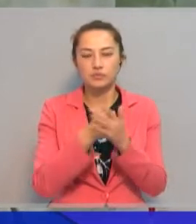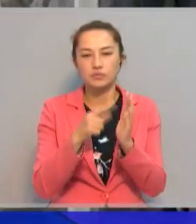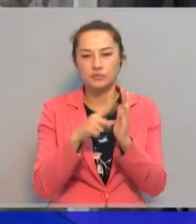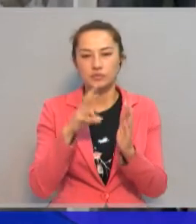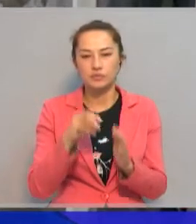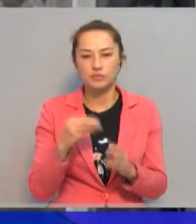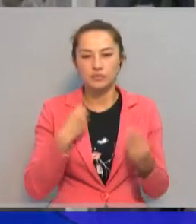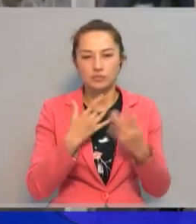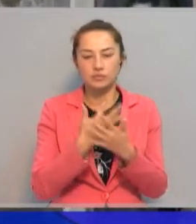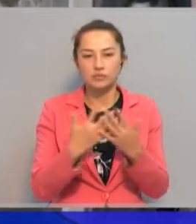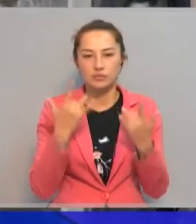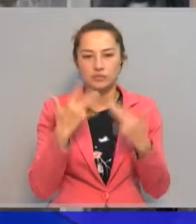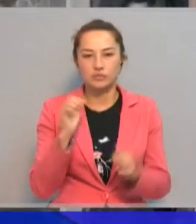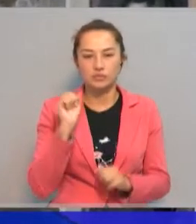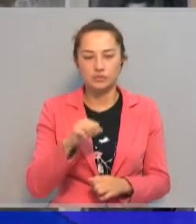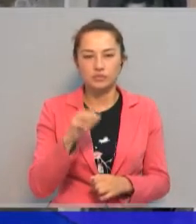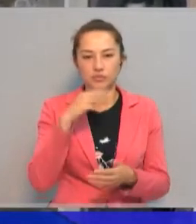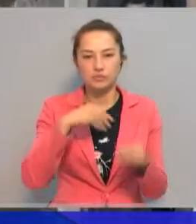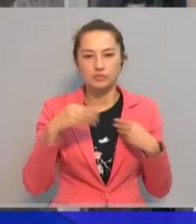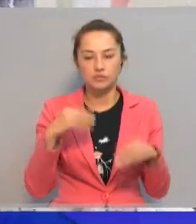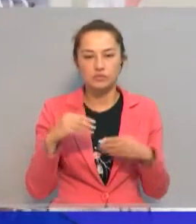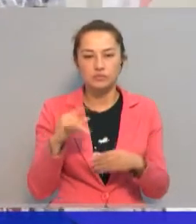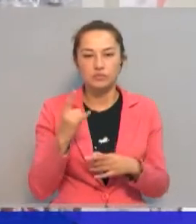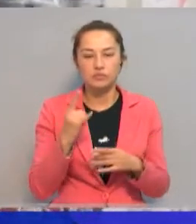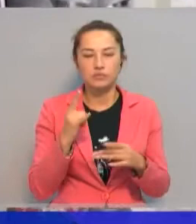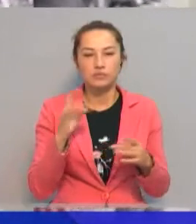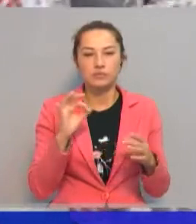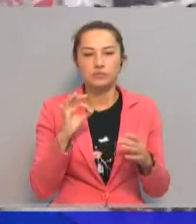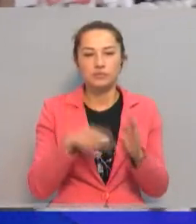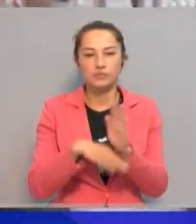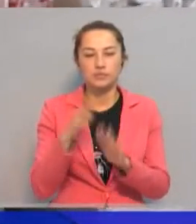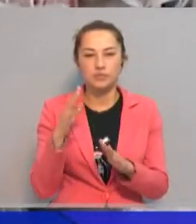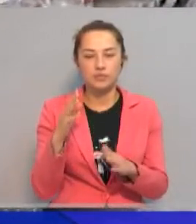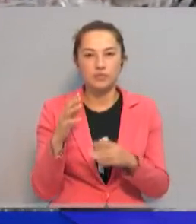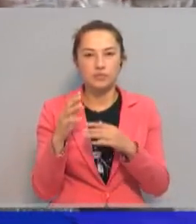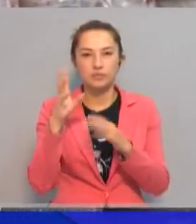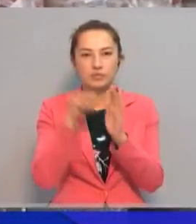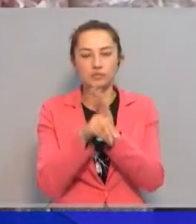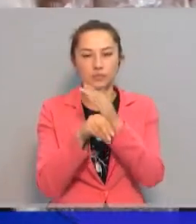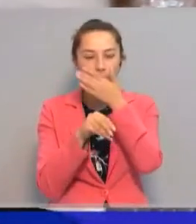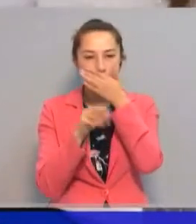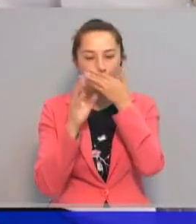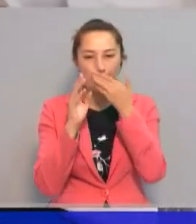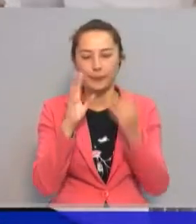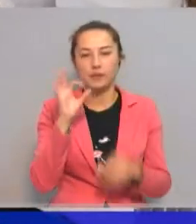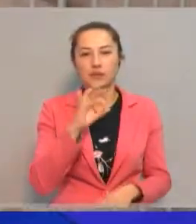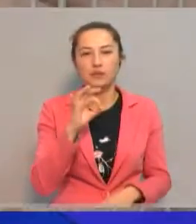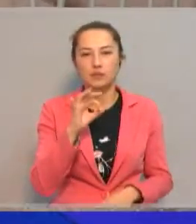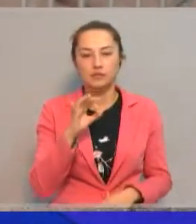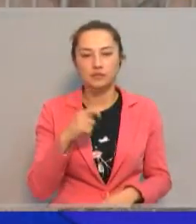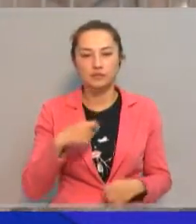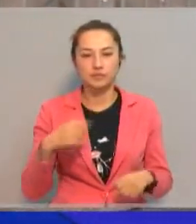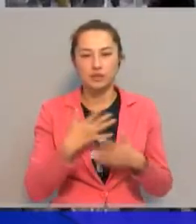дейінгі балаларға қажеттінің бәрін табуға болады. Бала күтімі мен денсаулығын жақсартуға арналған тауарлар шетелдің үздік өндірушілердің